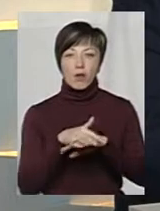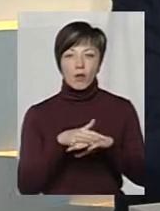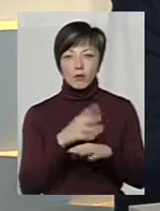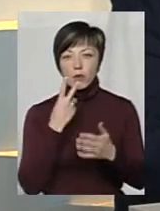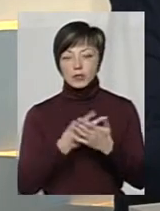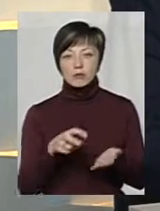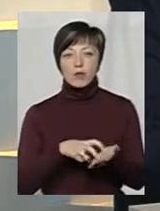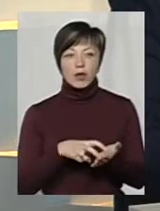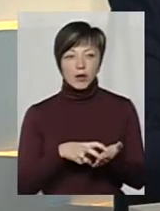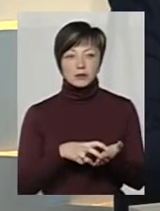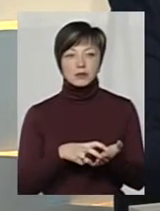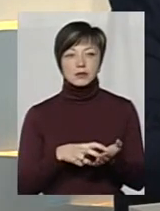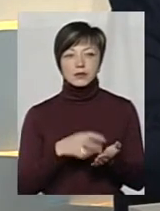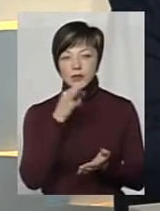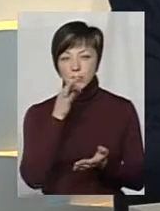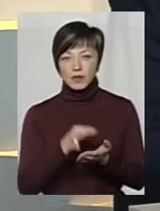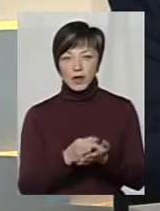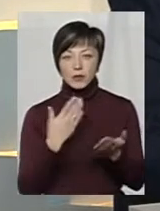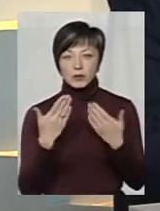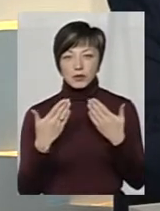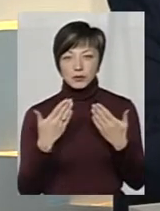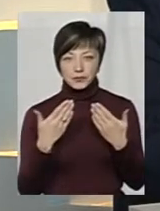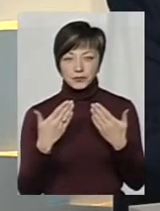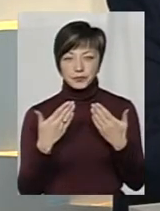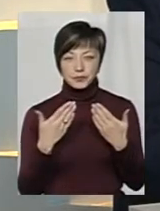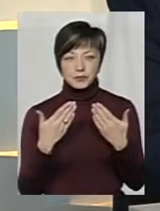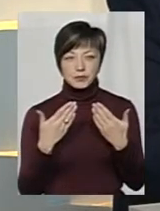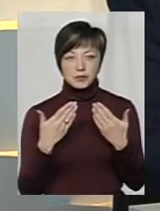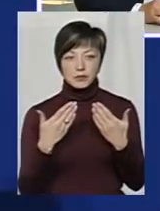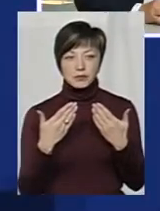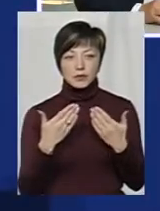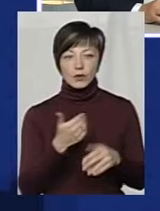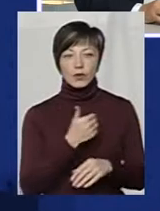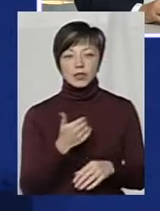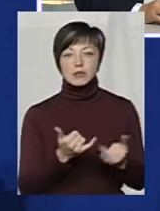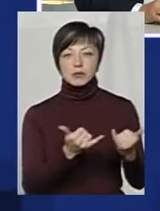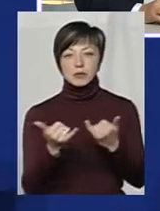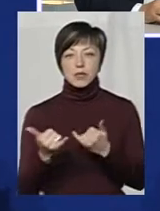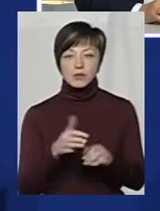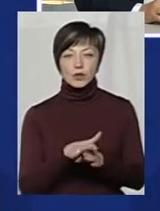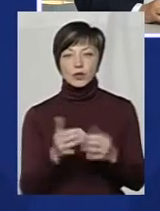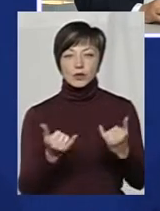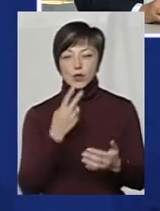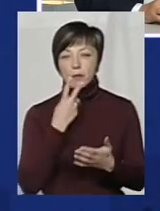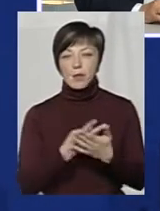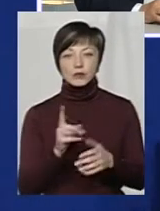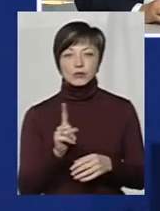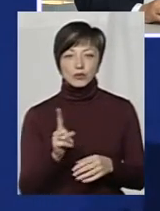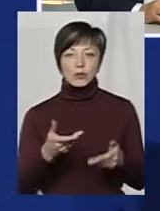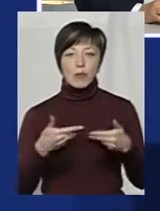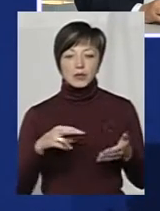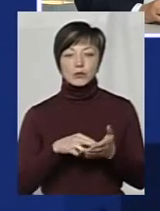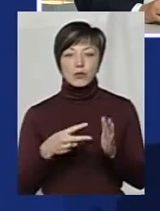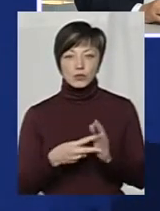показник, боялись відповідально підійти до цього питання і забезпечити виконання. Сьогодні ми бачимо, що ми